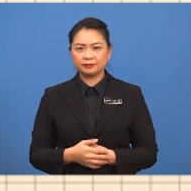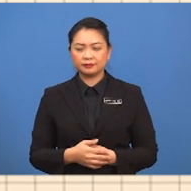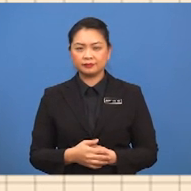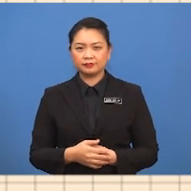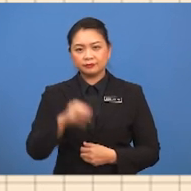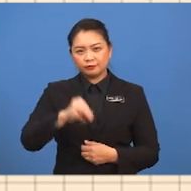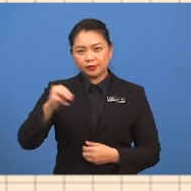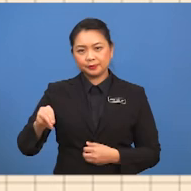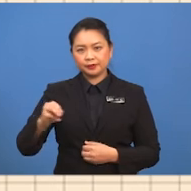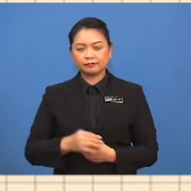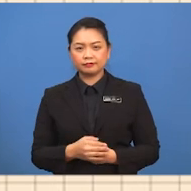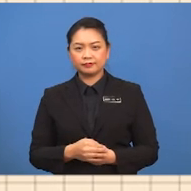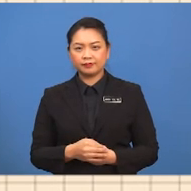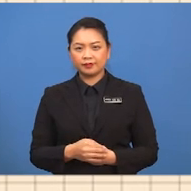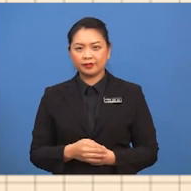Murid-murid,